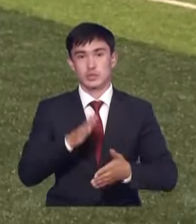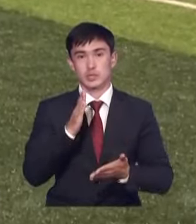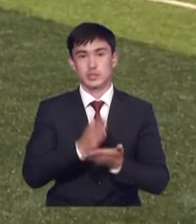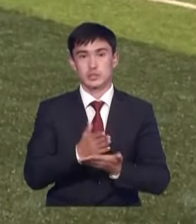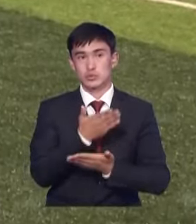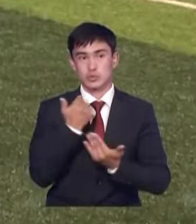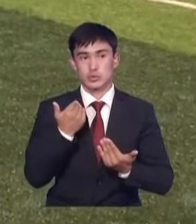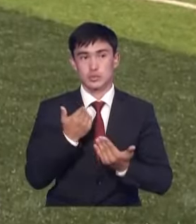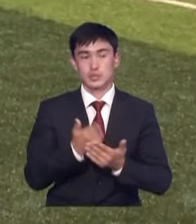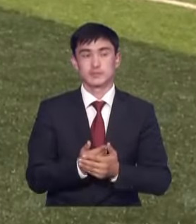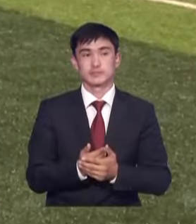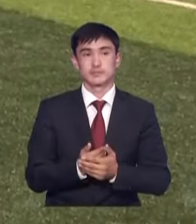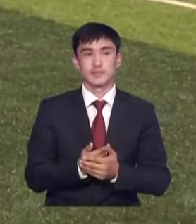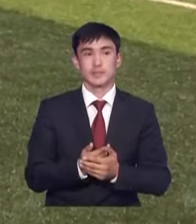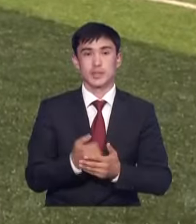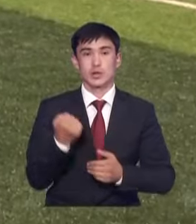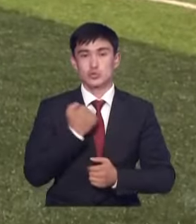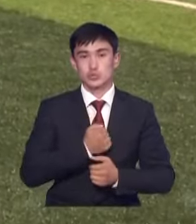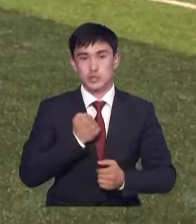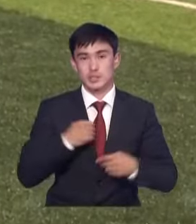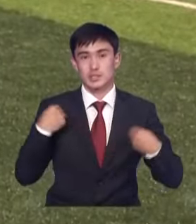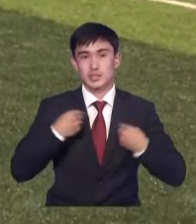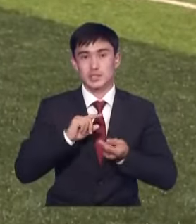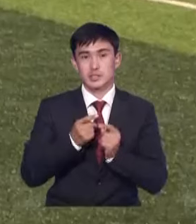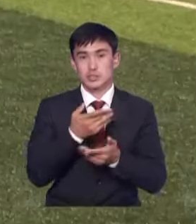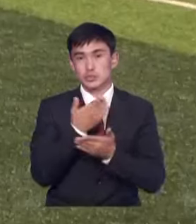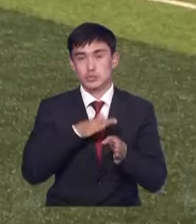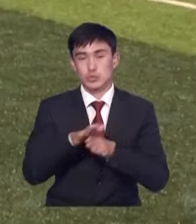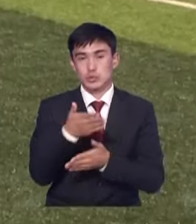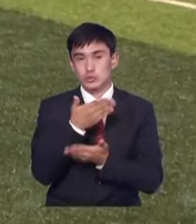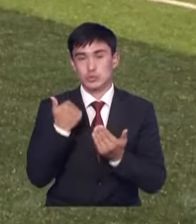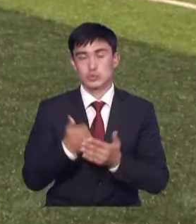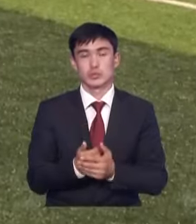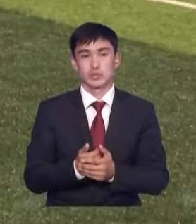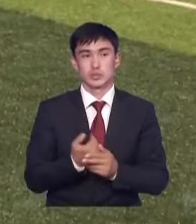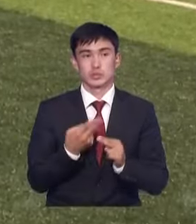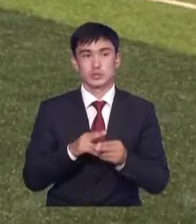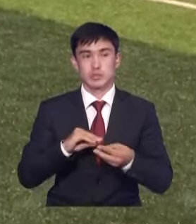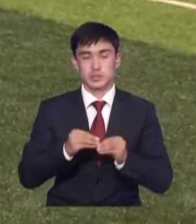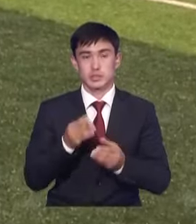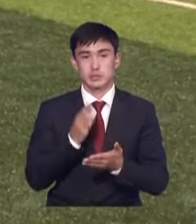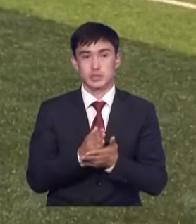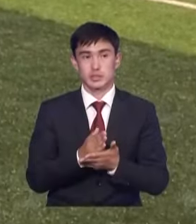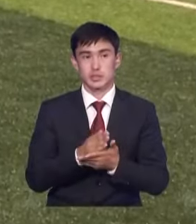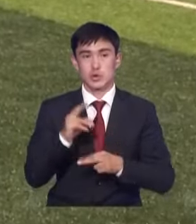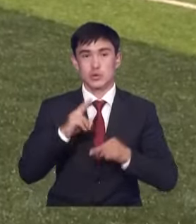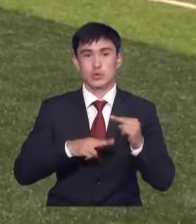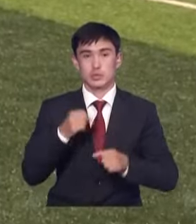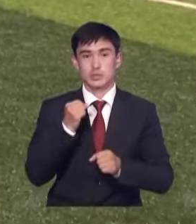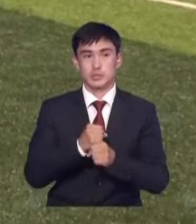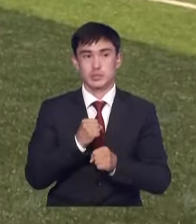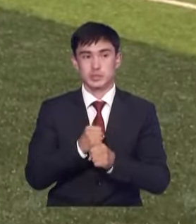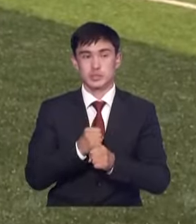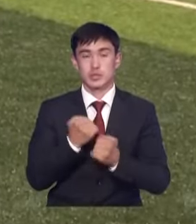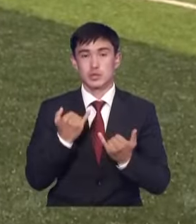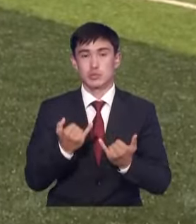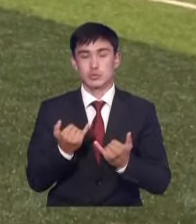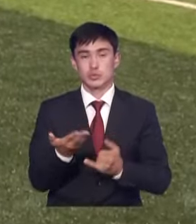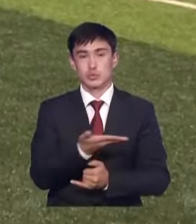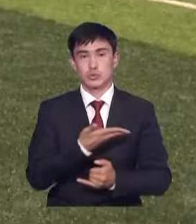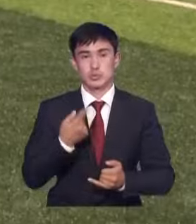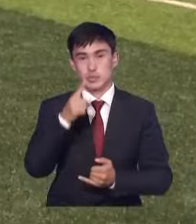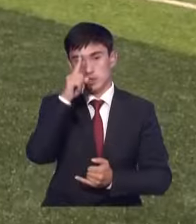қарастырылмаған. Жаға жуынатын, кейінетін жерлер әлі толық істелмеген. Сонда мәселелер бар, бірақ құрылыс компаниясы бұны осы